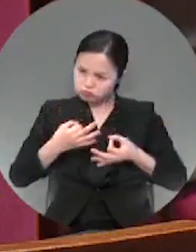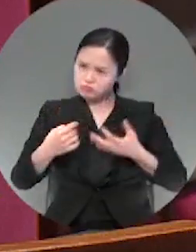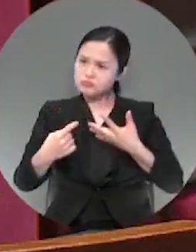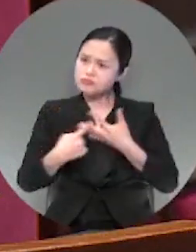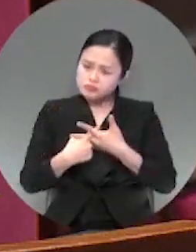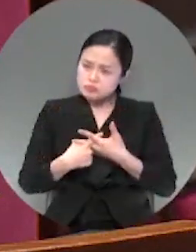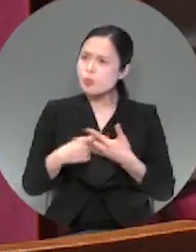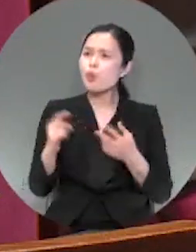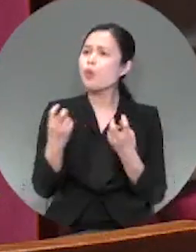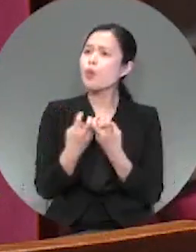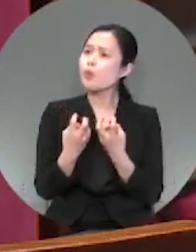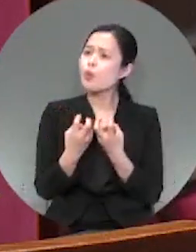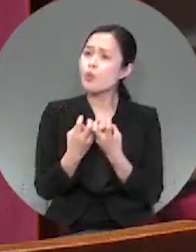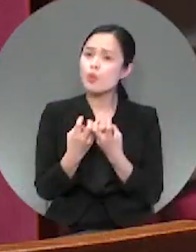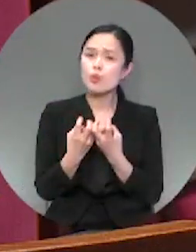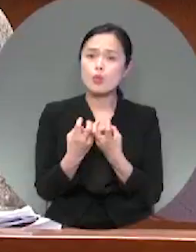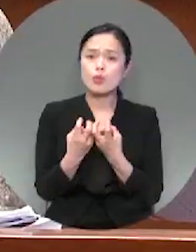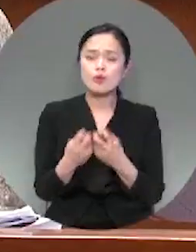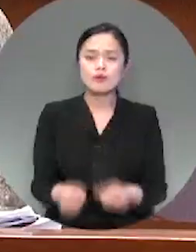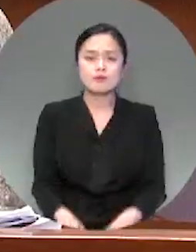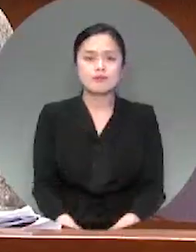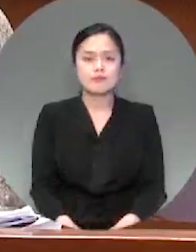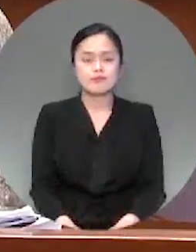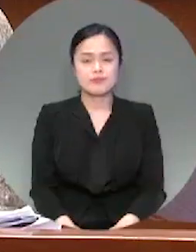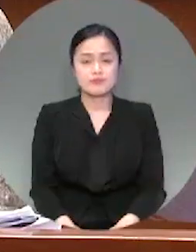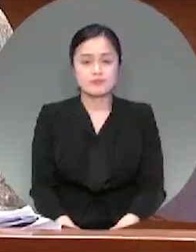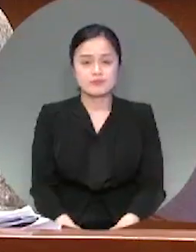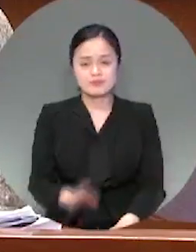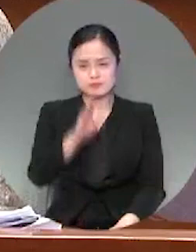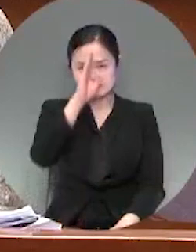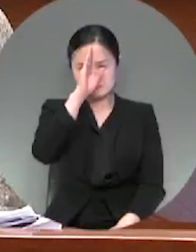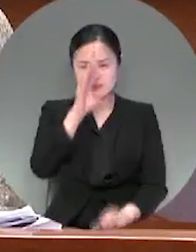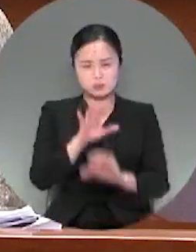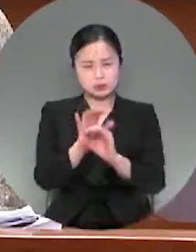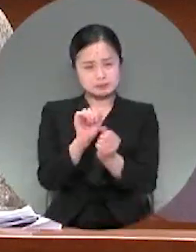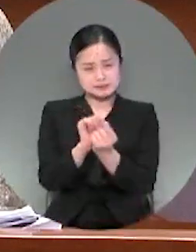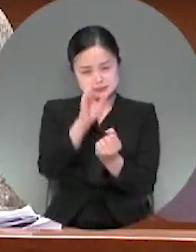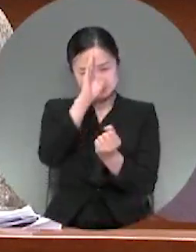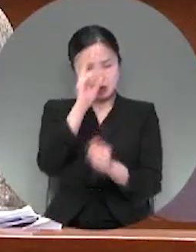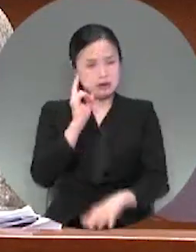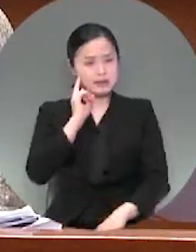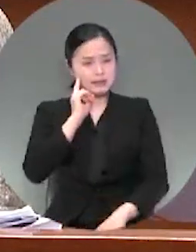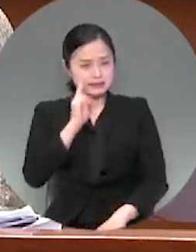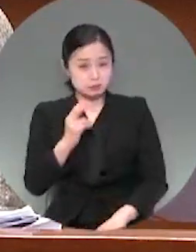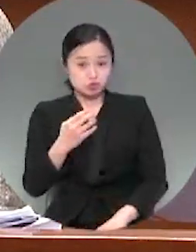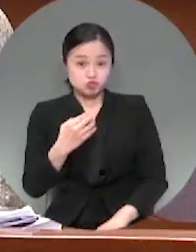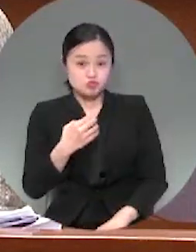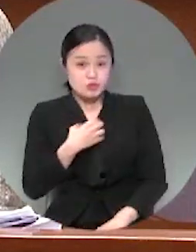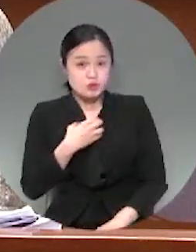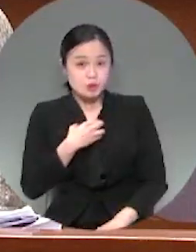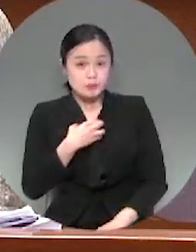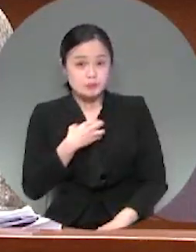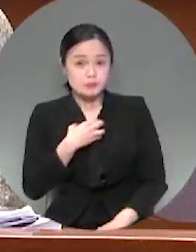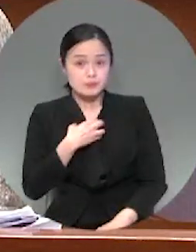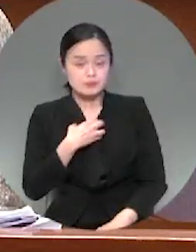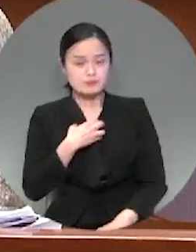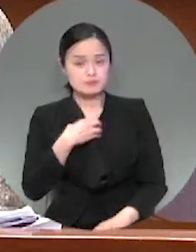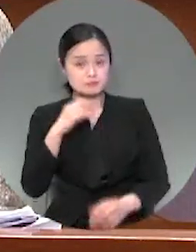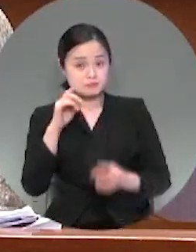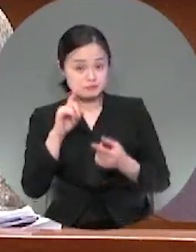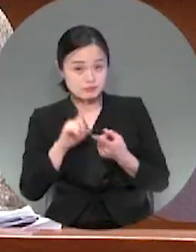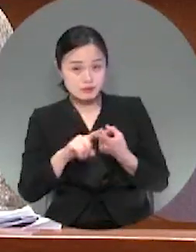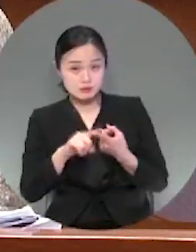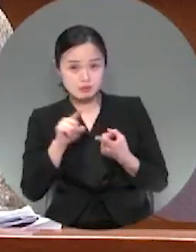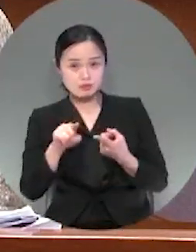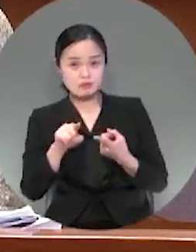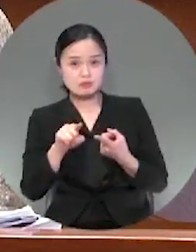측정을 해요? 그 위험도라는 건 제가 말씀드린 그런 연령이나 기저질환 같은 그런 위험 요인이 있느냐 없느냐로